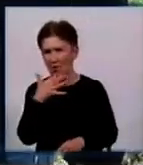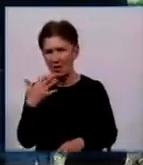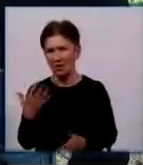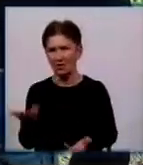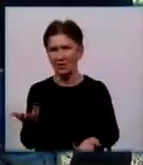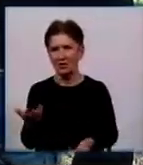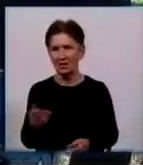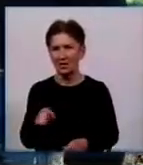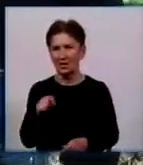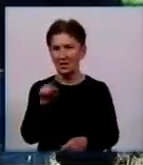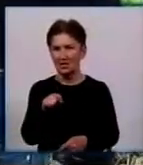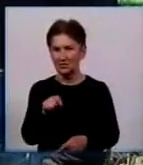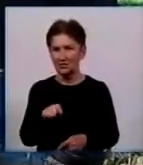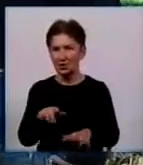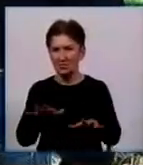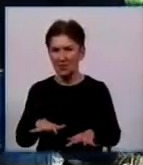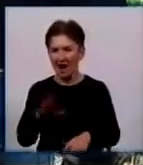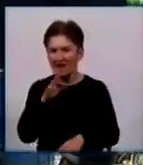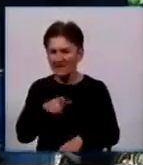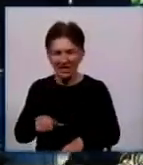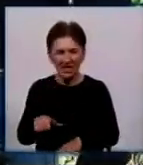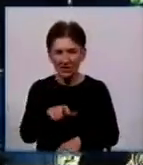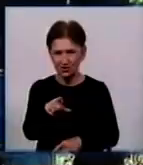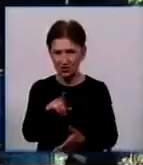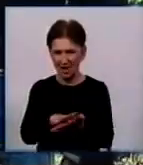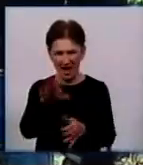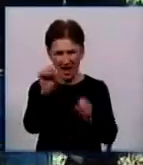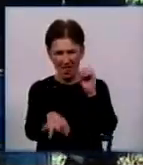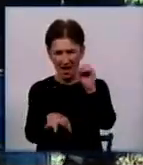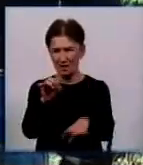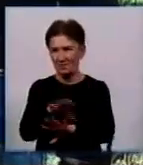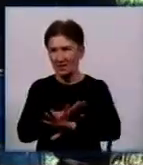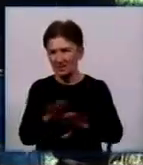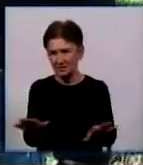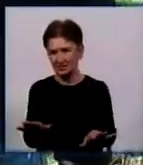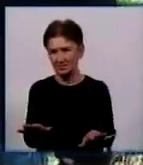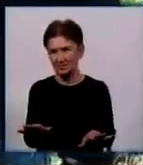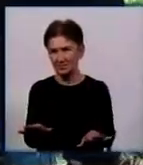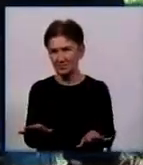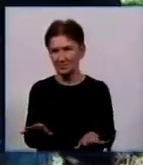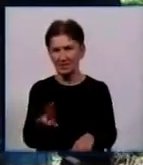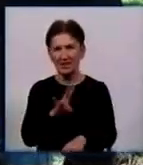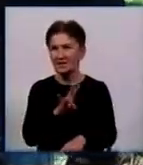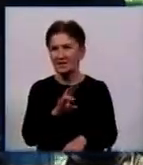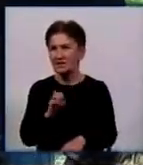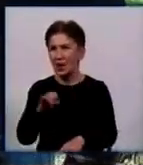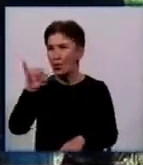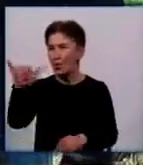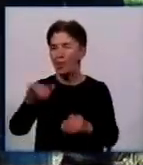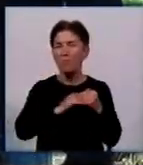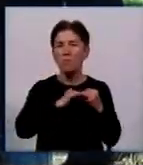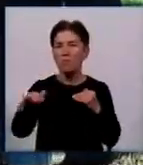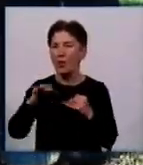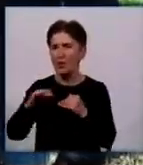цьому хламу місце не в річці, не в посадці, не у полі.